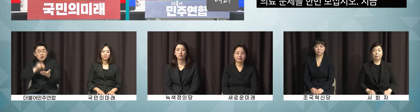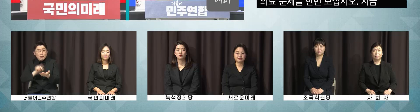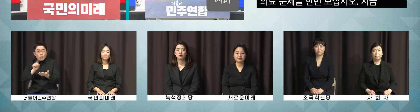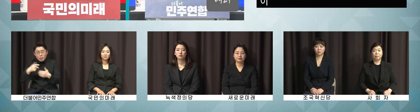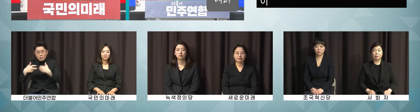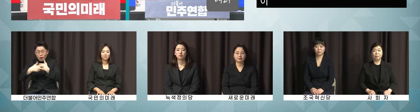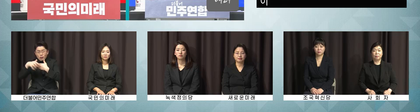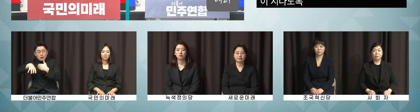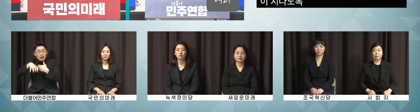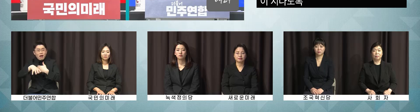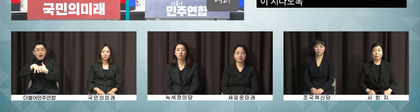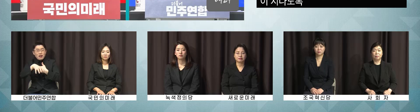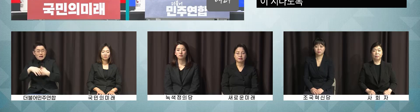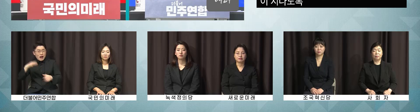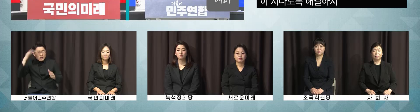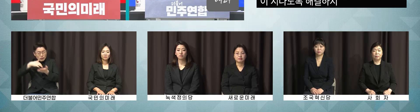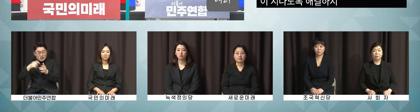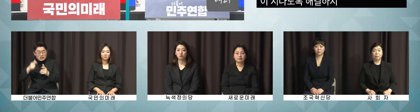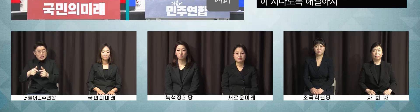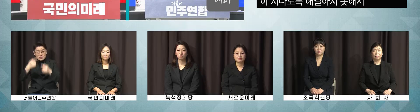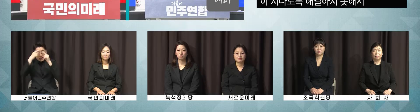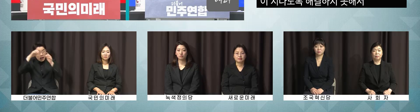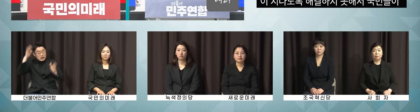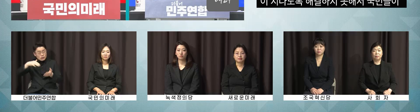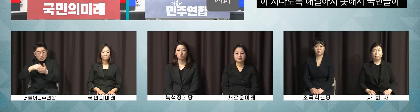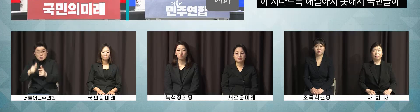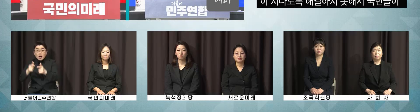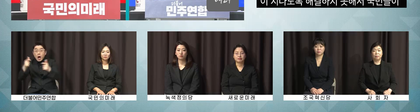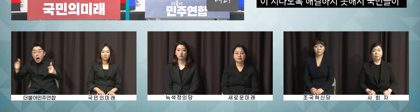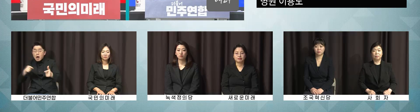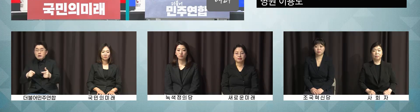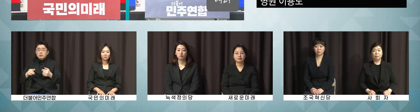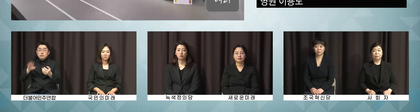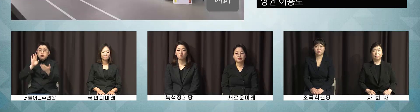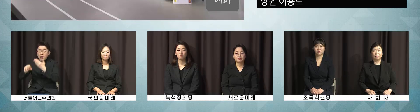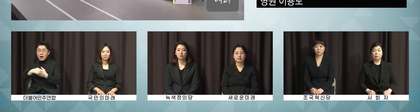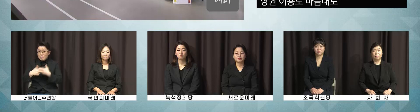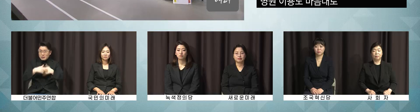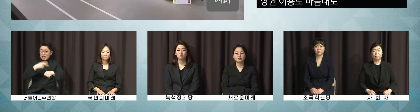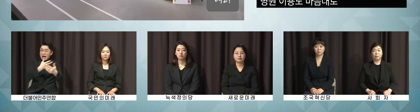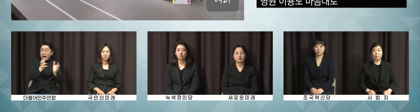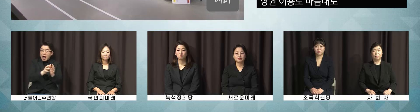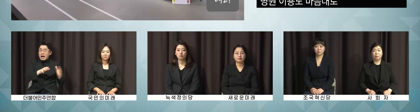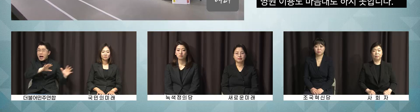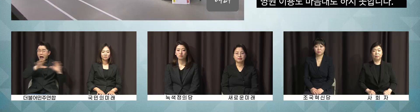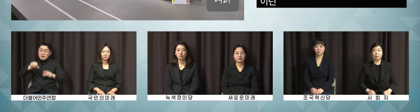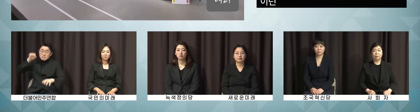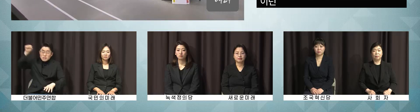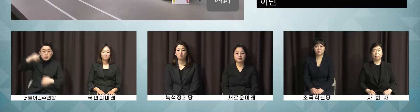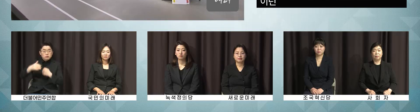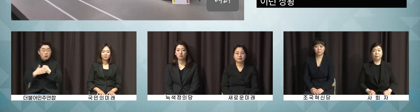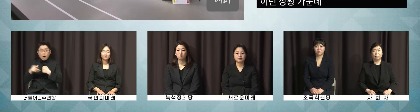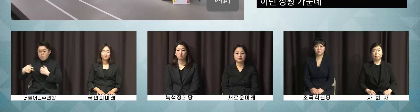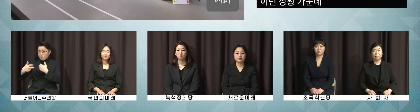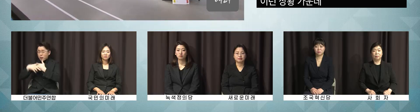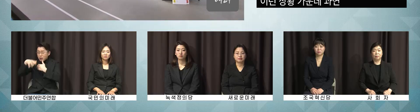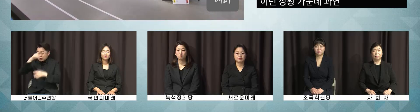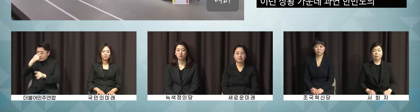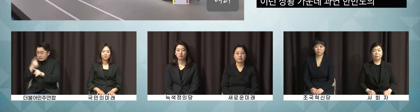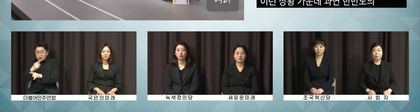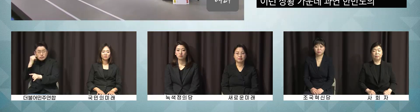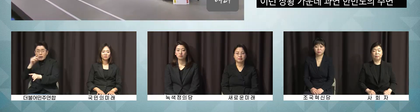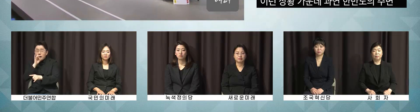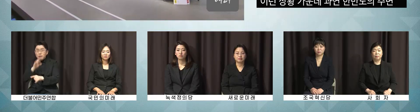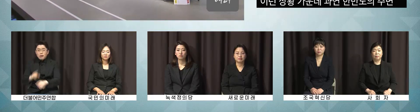해결하지 못해서 국민들이 병원 이용도 마음대로 하고 있지 못합니다. 이런 상황 관리 능력을 가지고 과연 한반도의 주변 정세들을